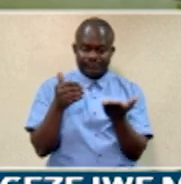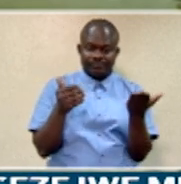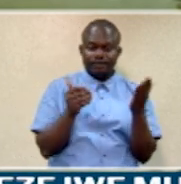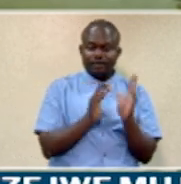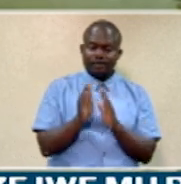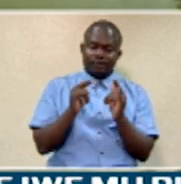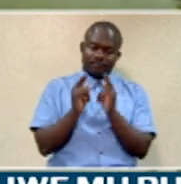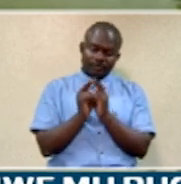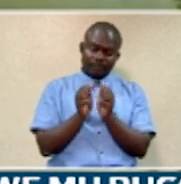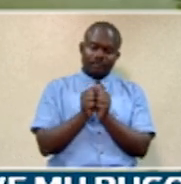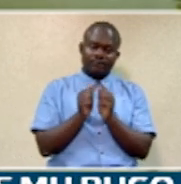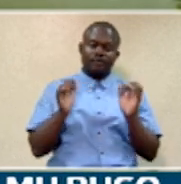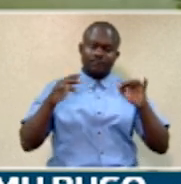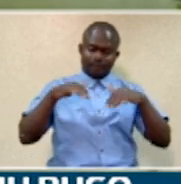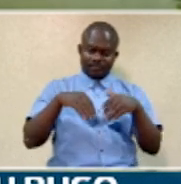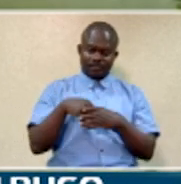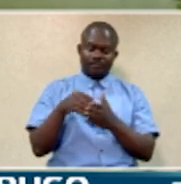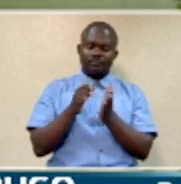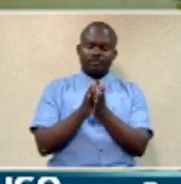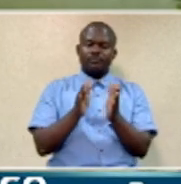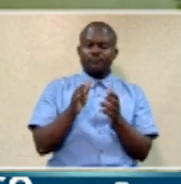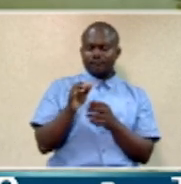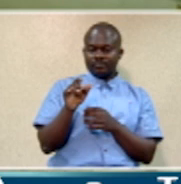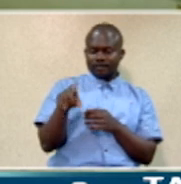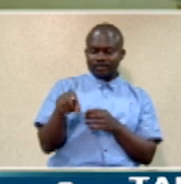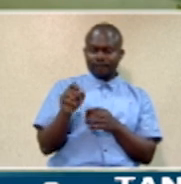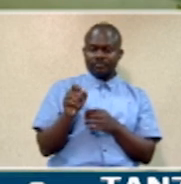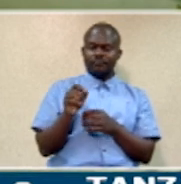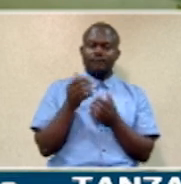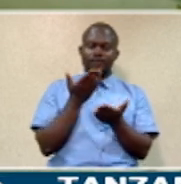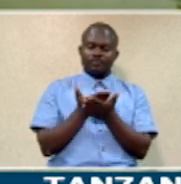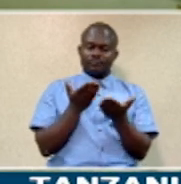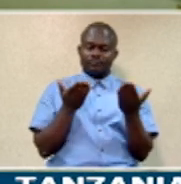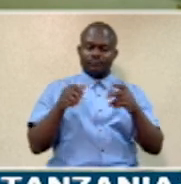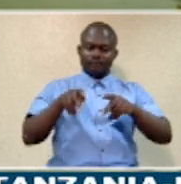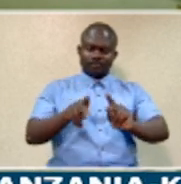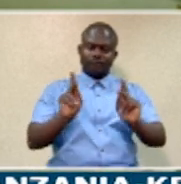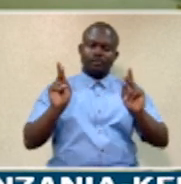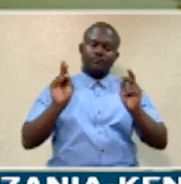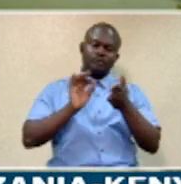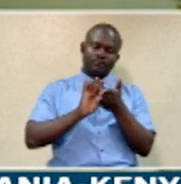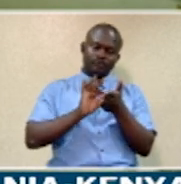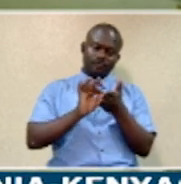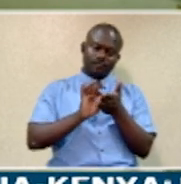gutegura inama n'amateraniro bikenewe babisabira uburenganzira abanza